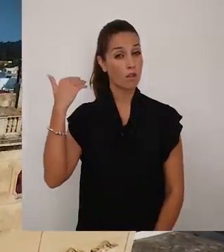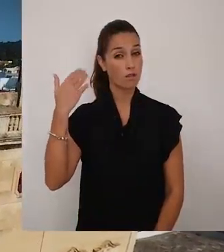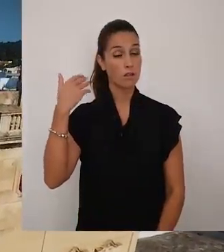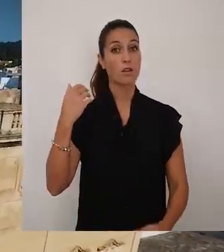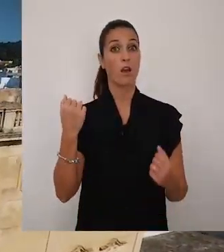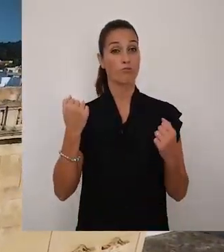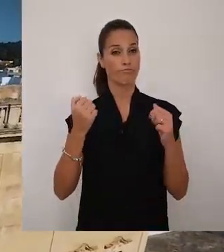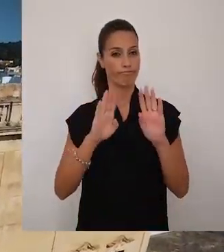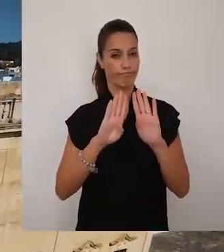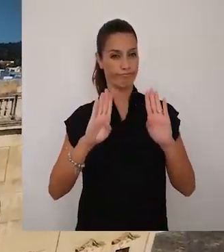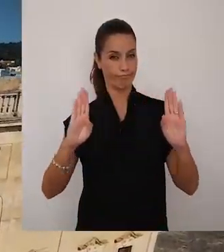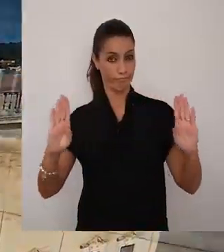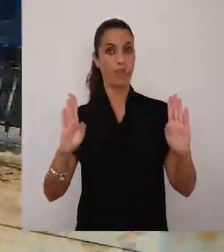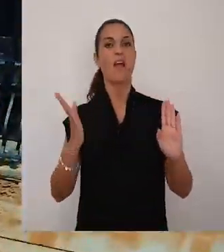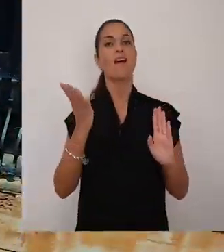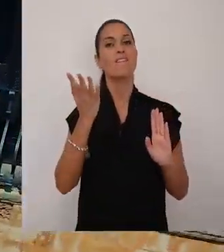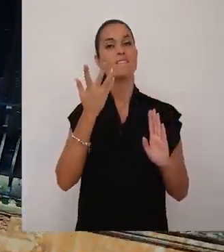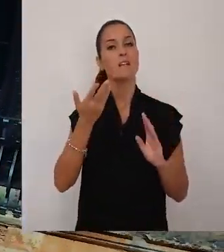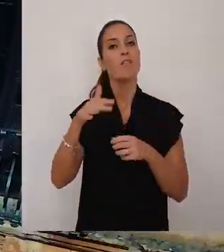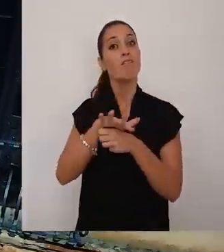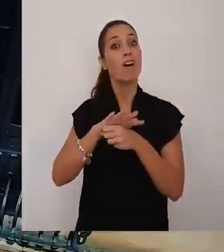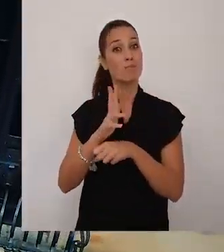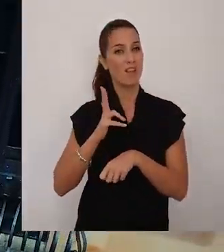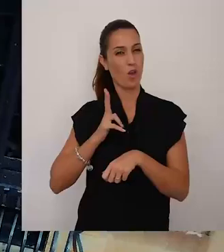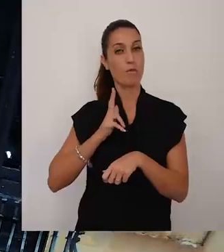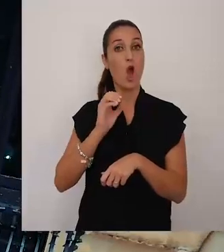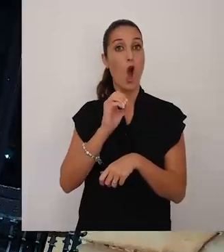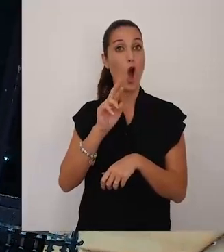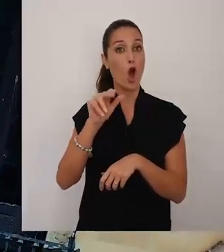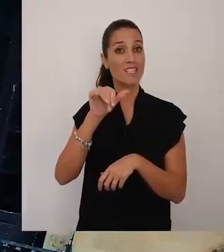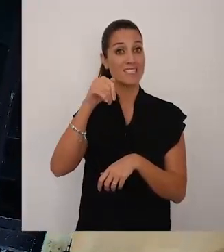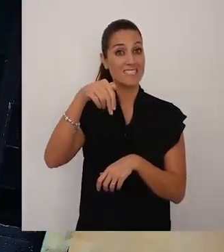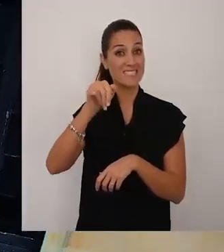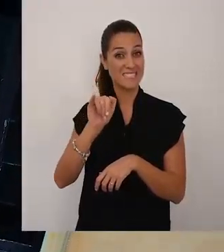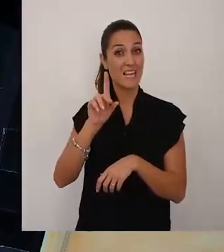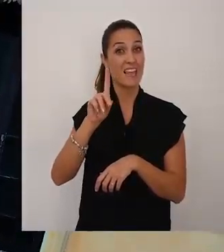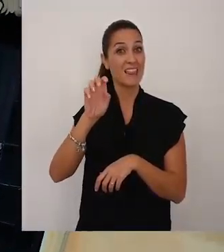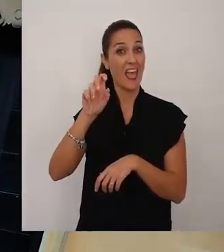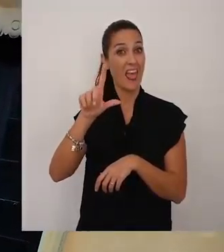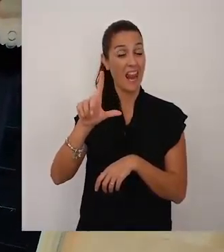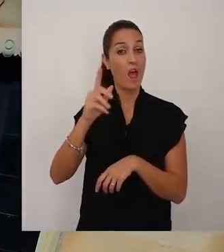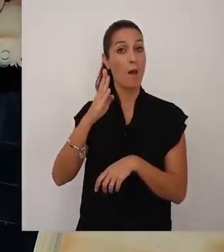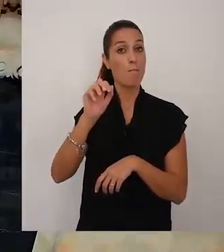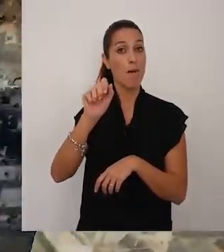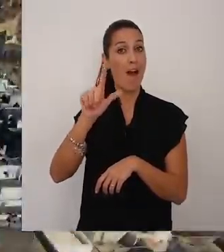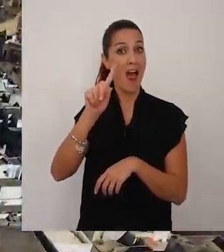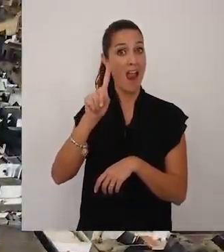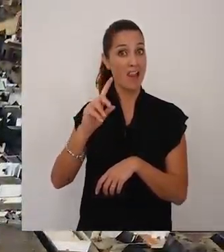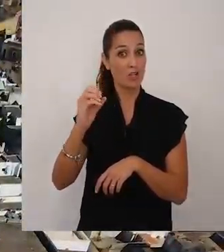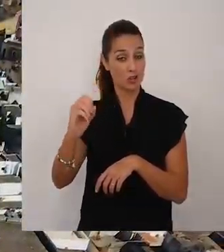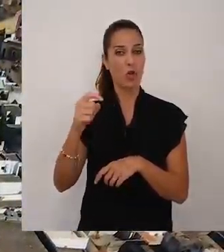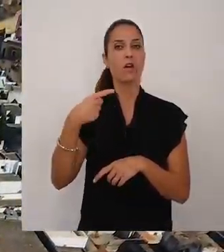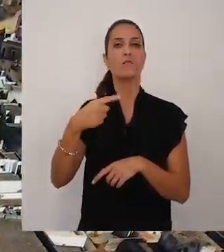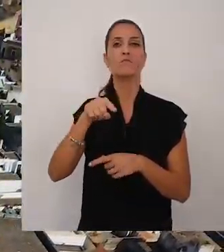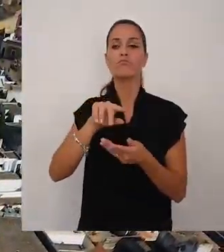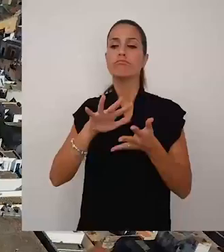L'antica fortezza di Sternatia, voluta dagli Orsini del Balzo, fu trasformata nel Settecento in una delle residenze nobiliari più affascinanti